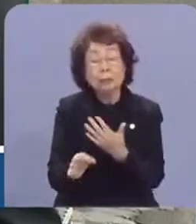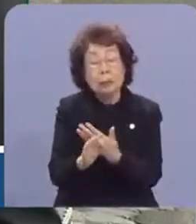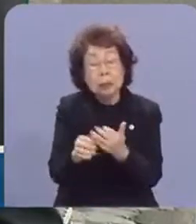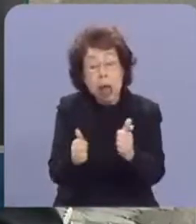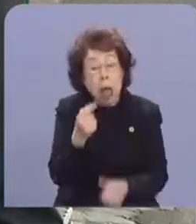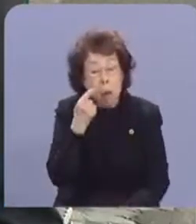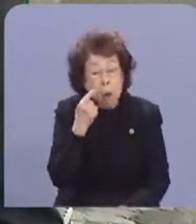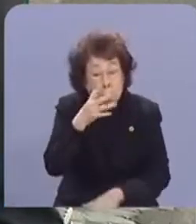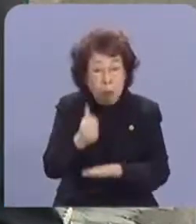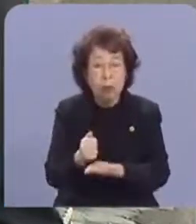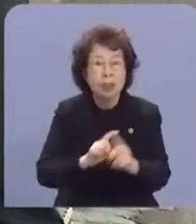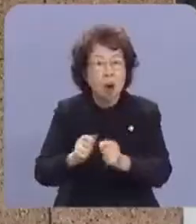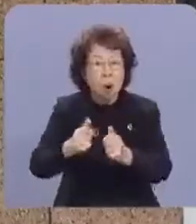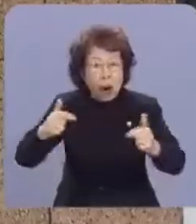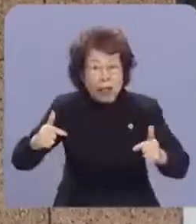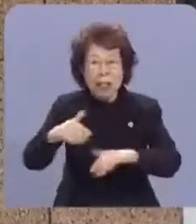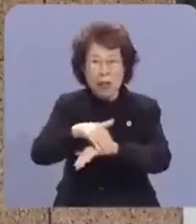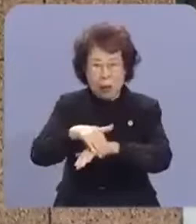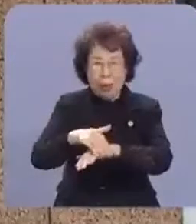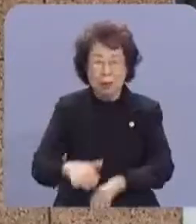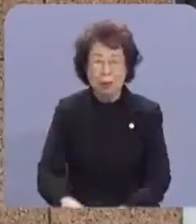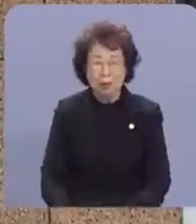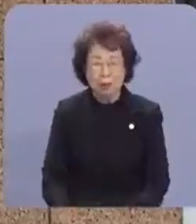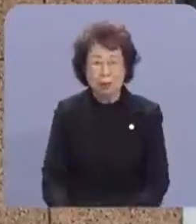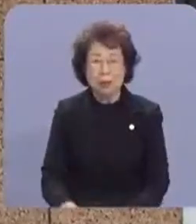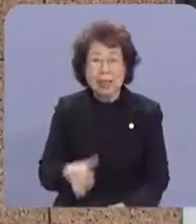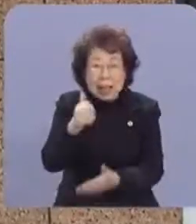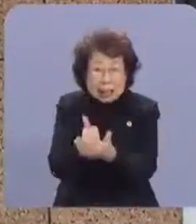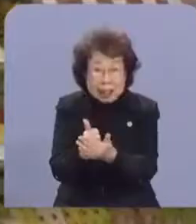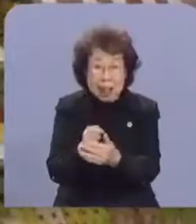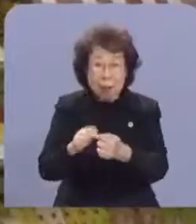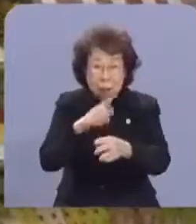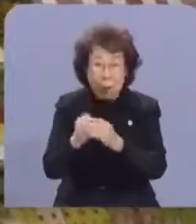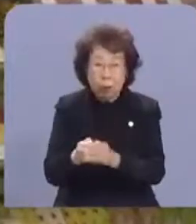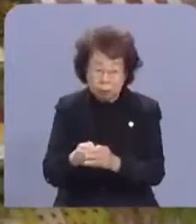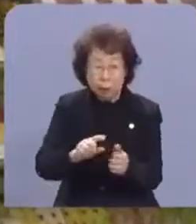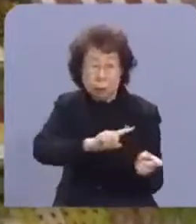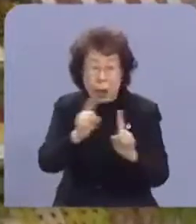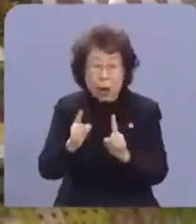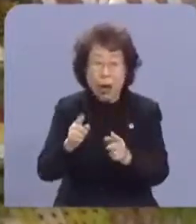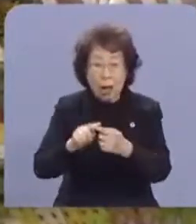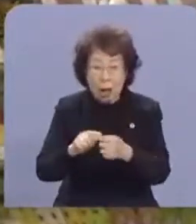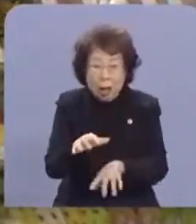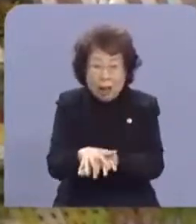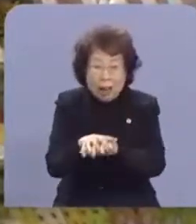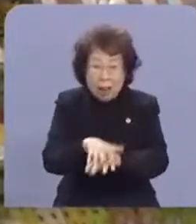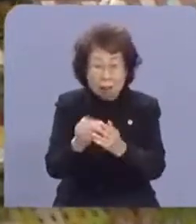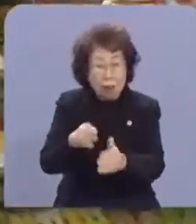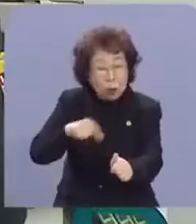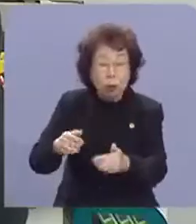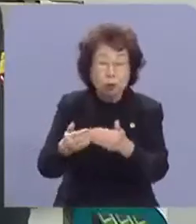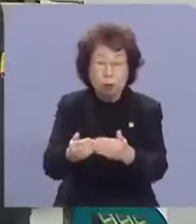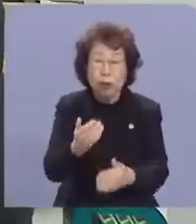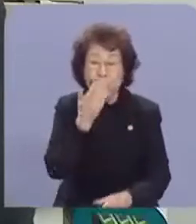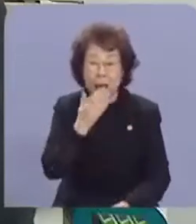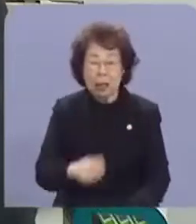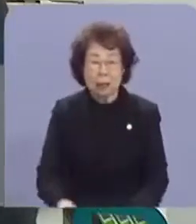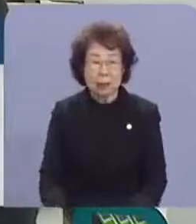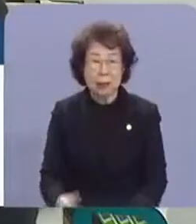성과를 보고 확대한다는 계획입니다 편의점 직원을 대상으로 심폐소생술 교육 등도 할 예정입니다 부산시와